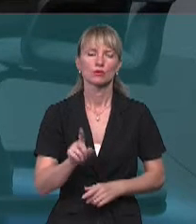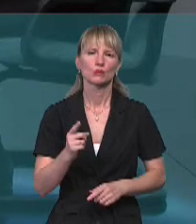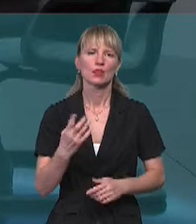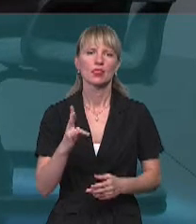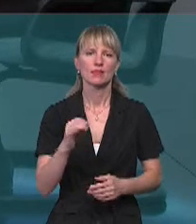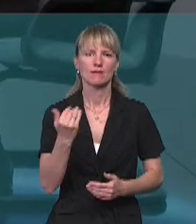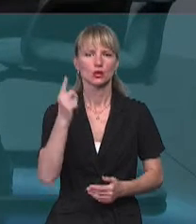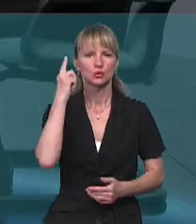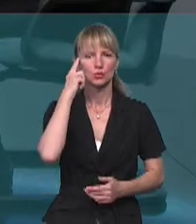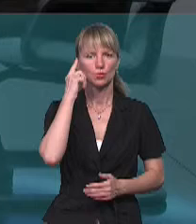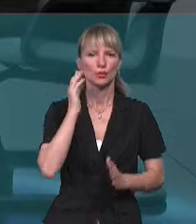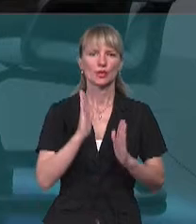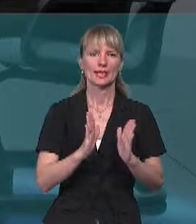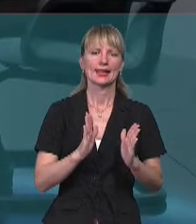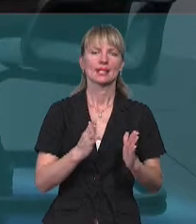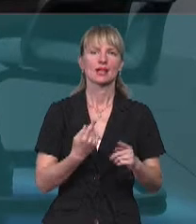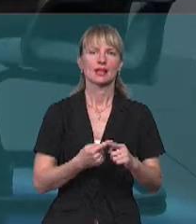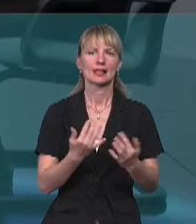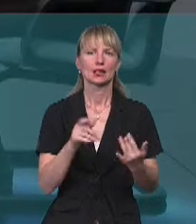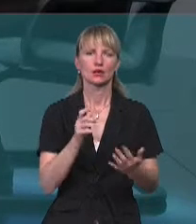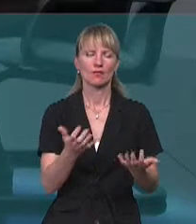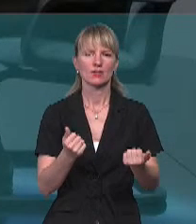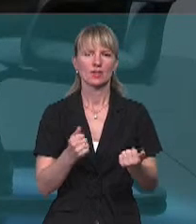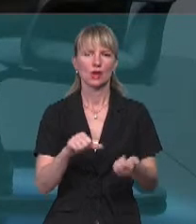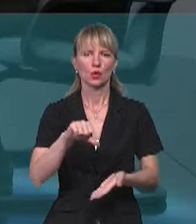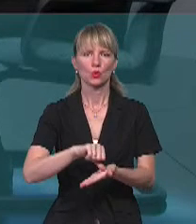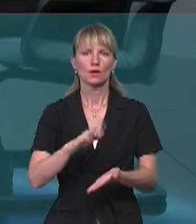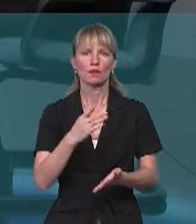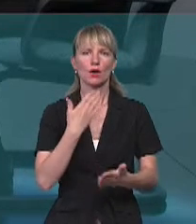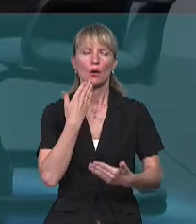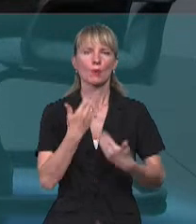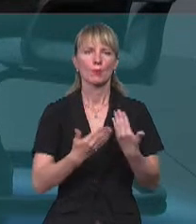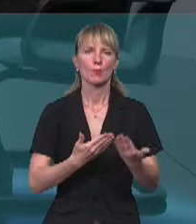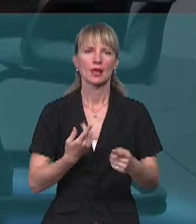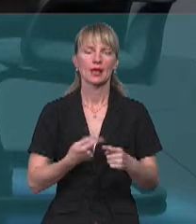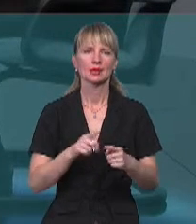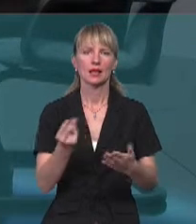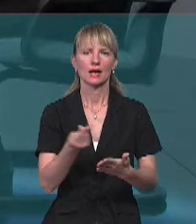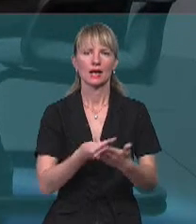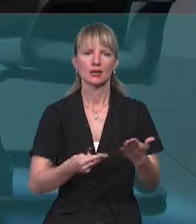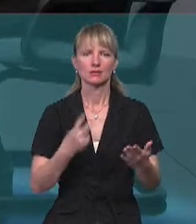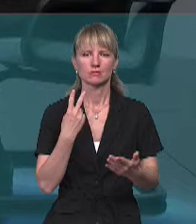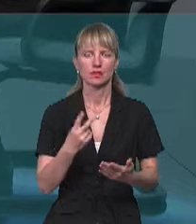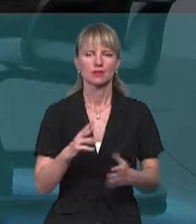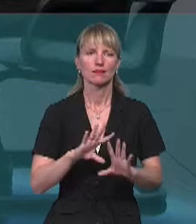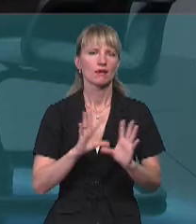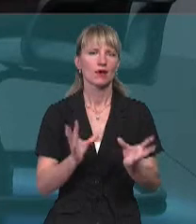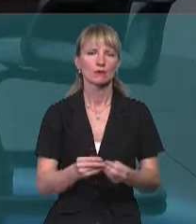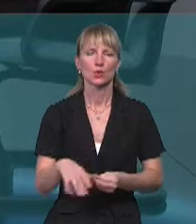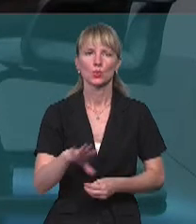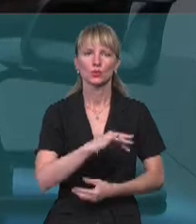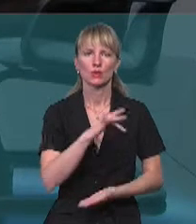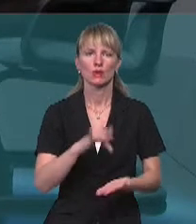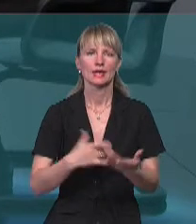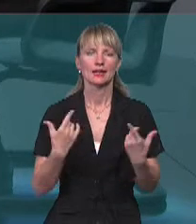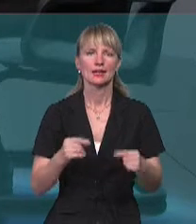на вашу думку, тільки ця кількість людей взяла участь в опитуванні? Насправді, це та картина, яку ми бачимо взагалі в усіх містах,